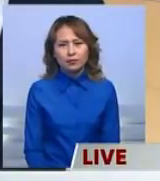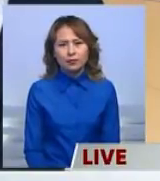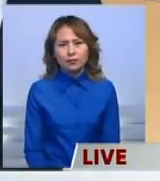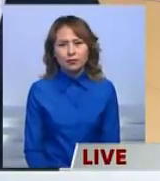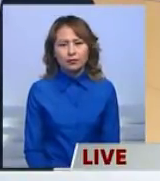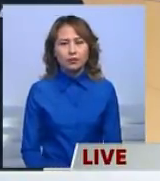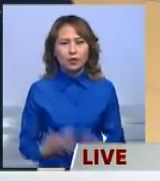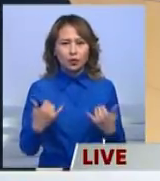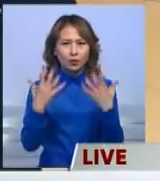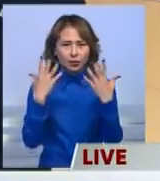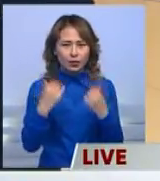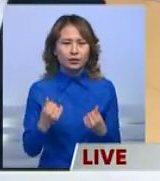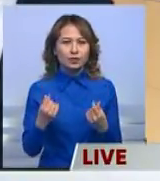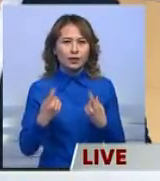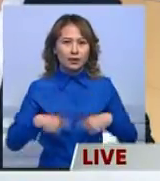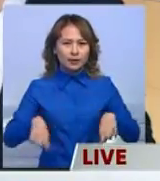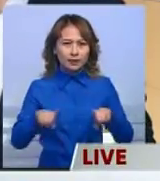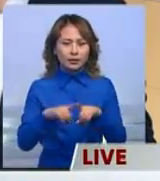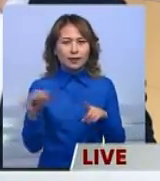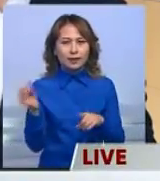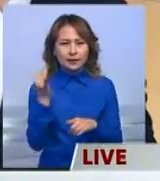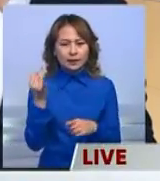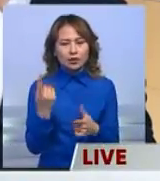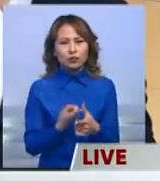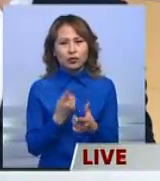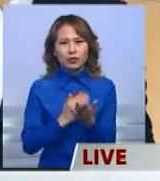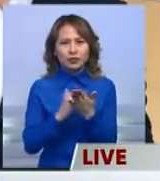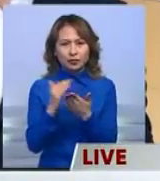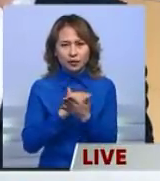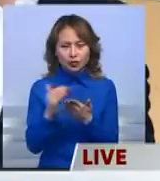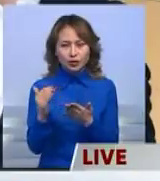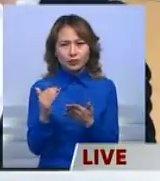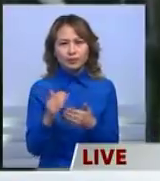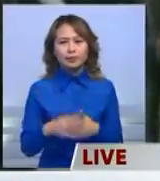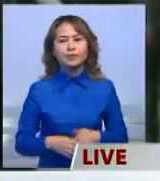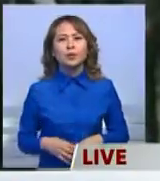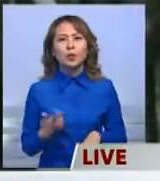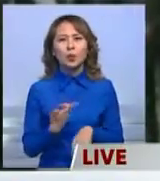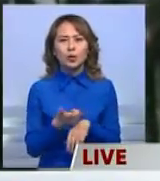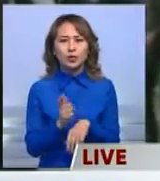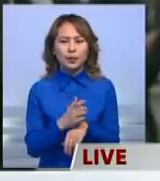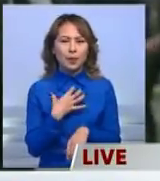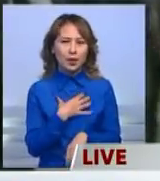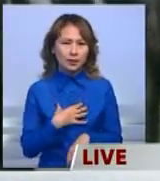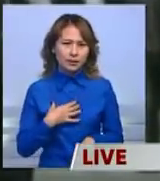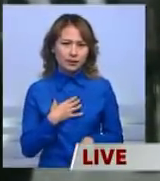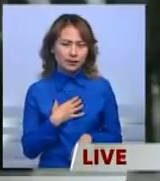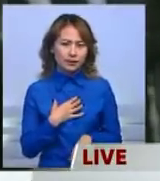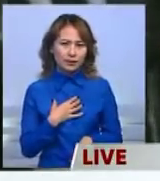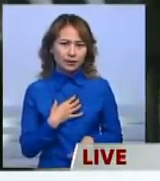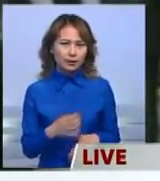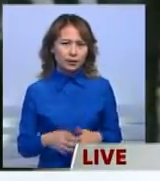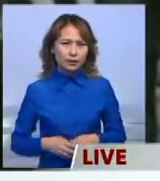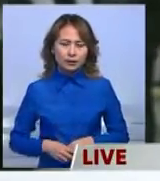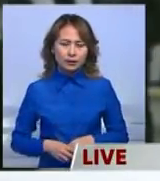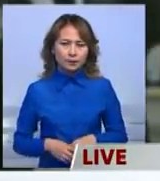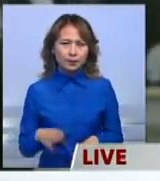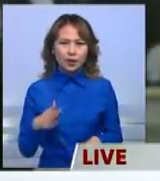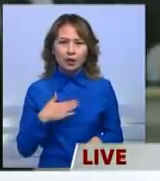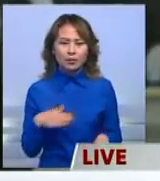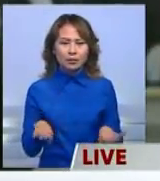Бүгінгі өтіп жатқан іс-шара өте бір жоғары деңгейде өтіп жатқан іс-шара, өте маңызды үлкен. Біздің мына